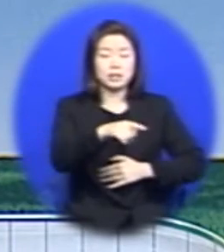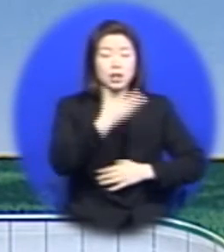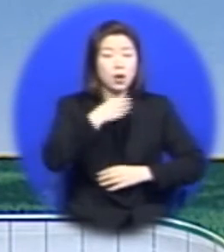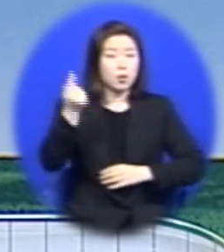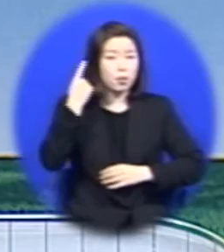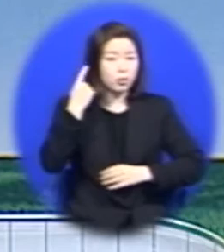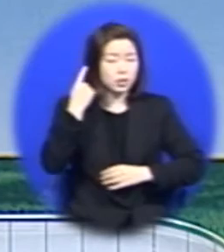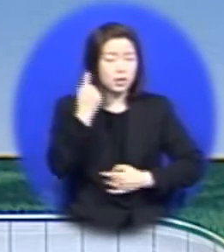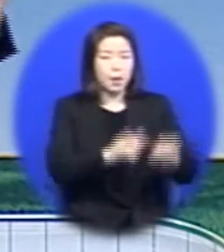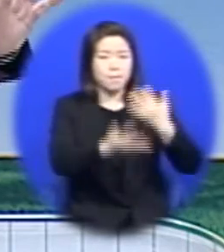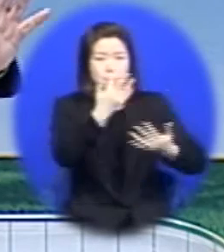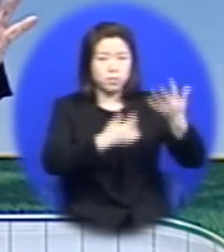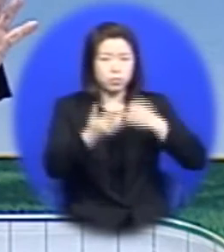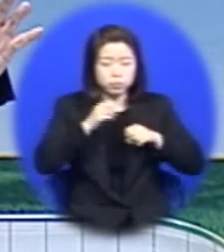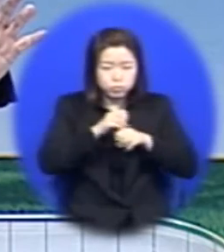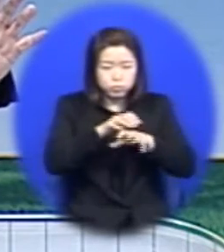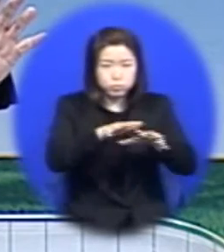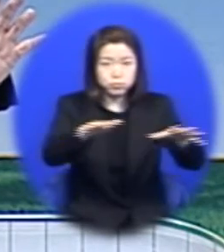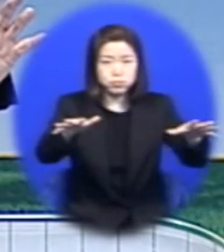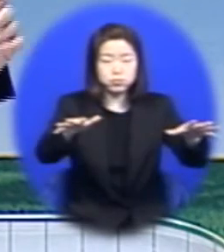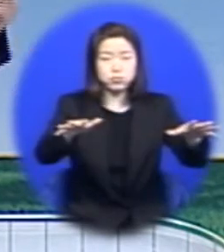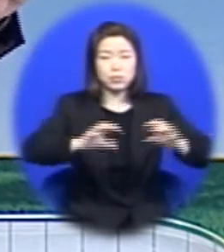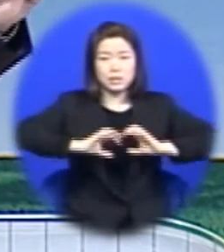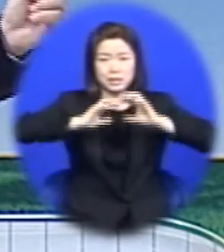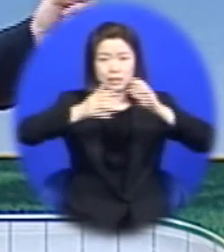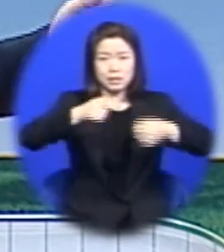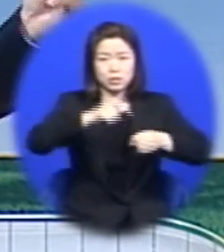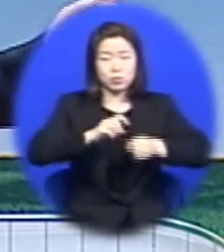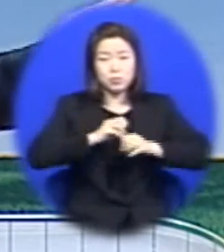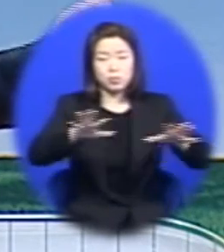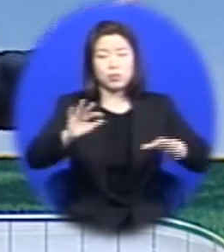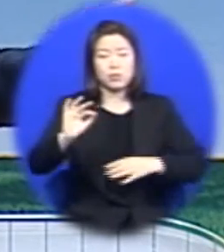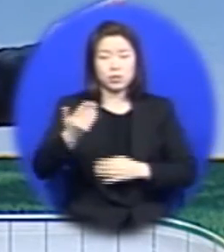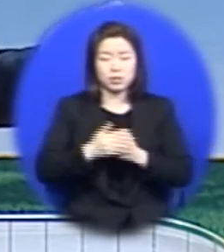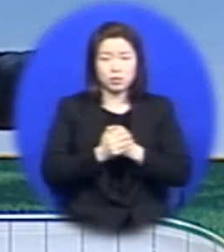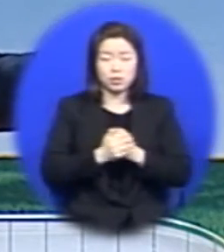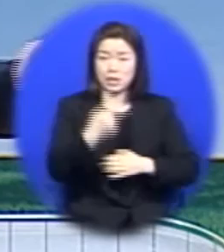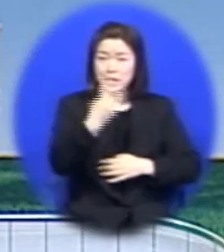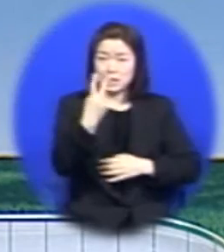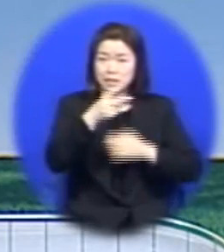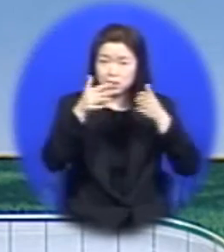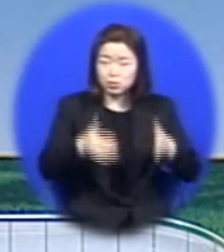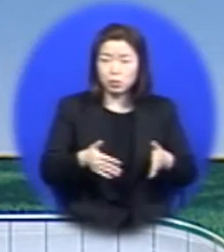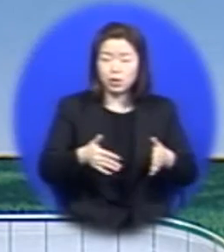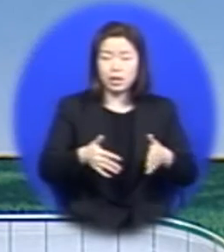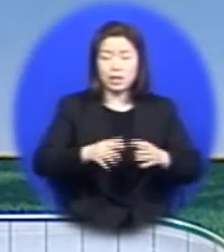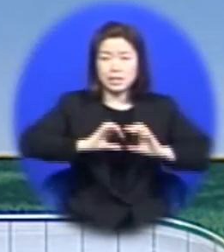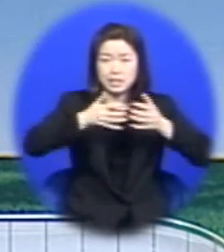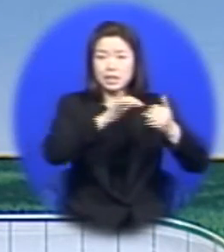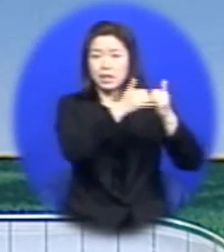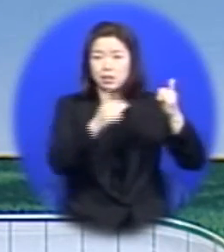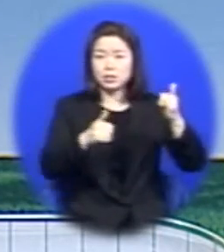불길처럼 전 세계로 퍼져가게 하셨습니다. 지난 2000년 세계 역사는 우리에게 그것을